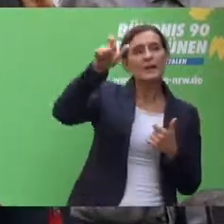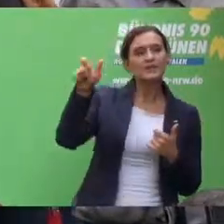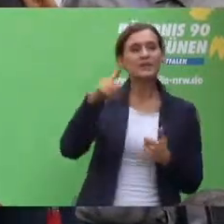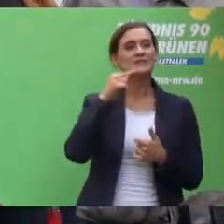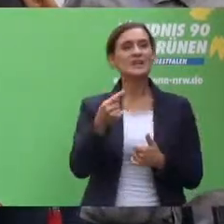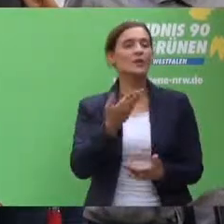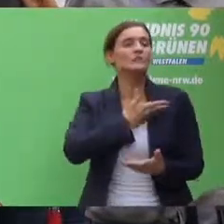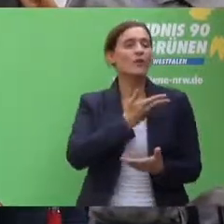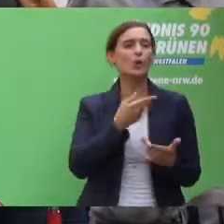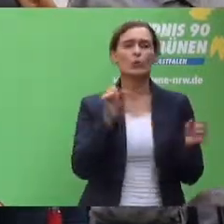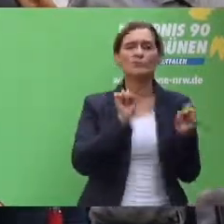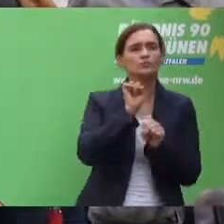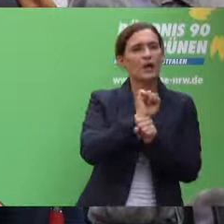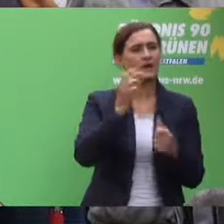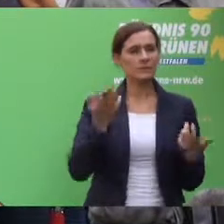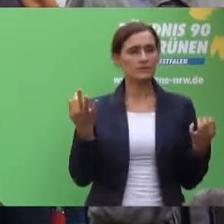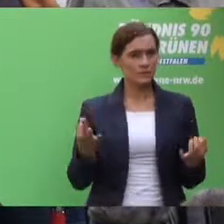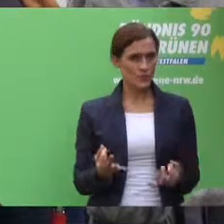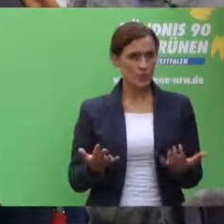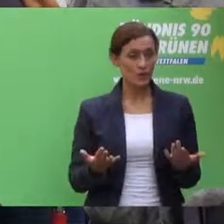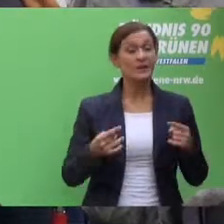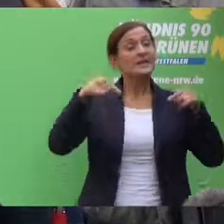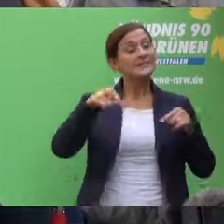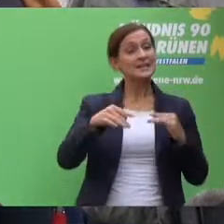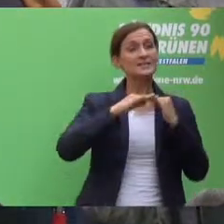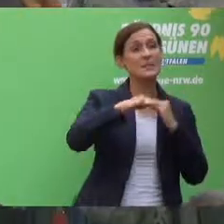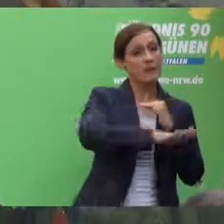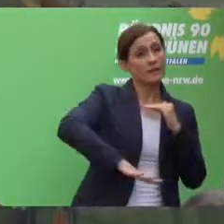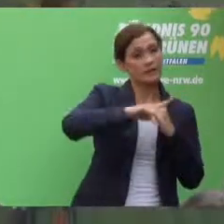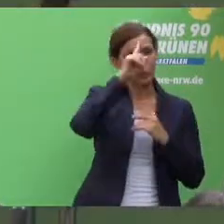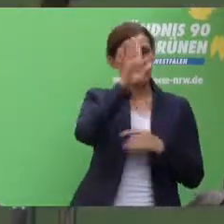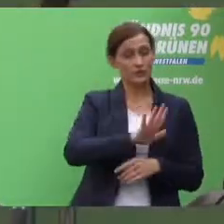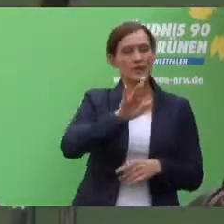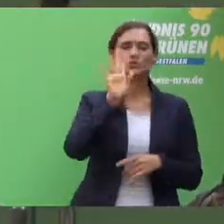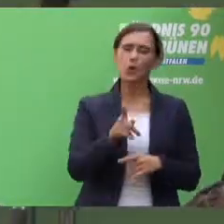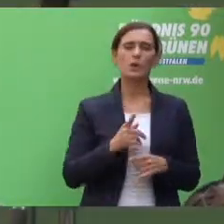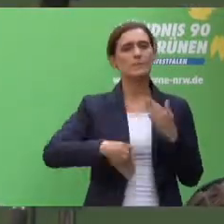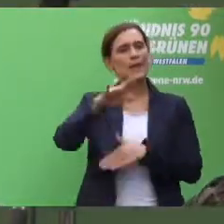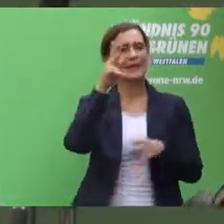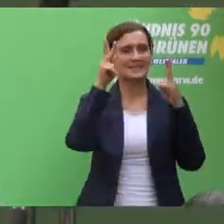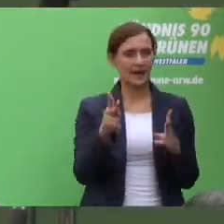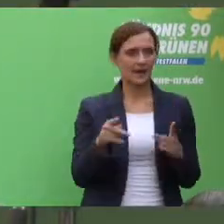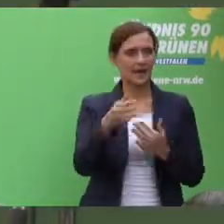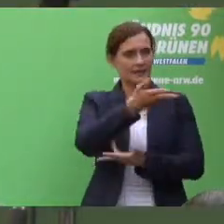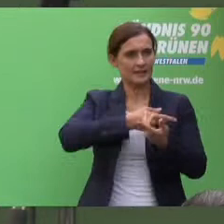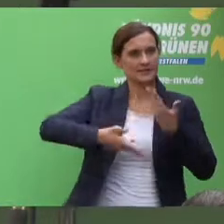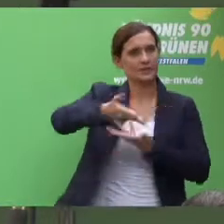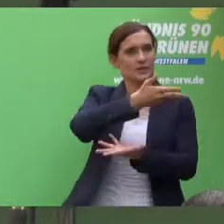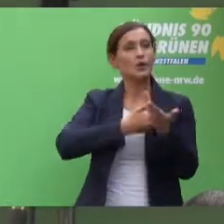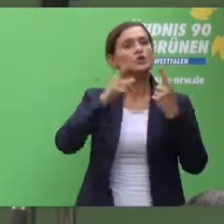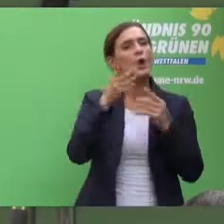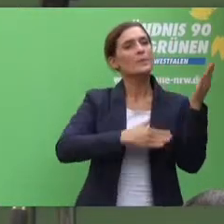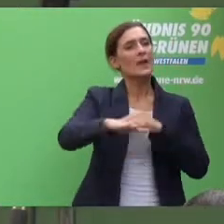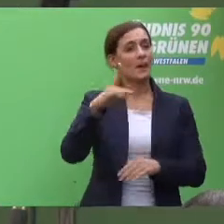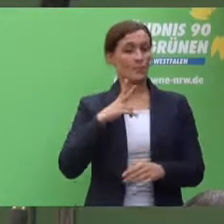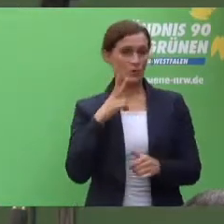wir streiten dafür, dass es in diesem Lande gerechter zugeht, dass es in diesem Lande moderner und